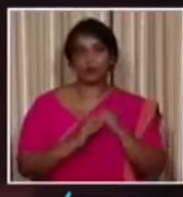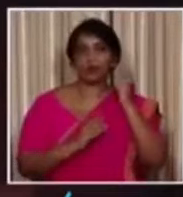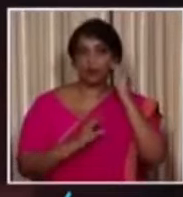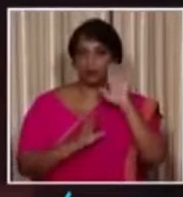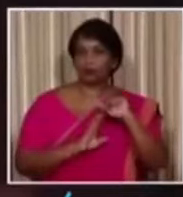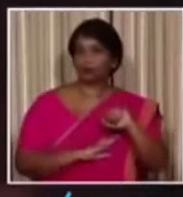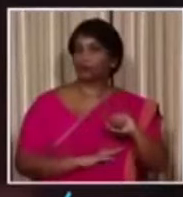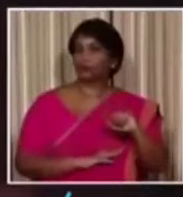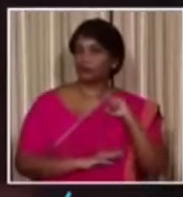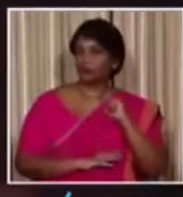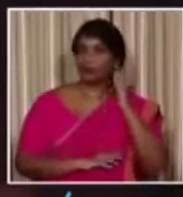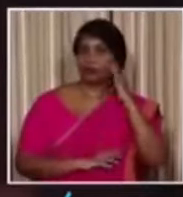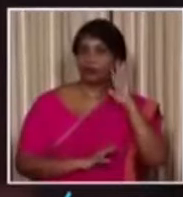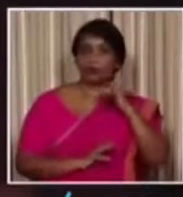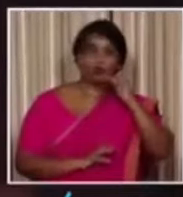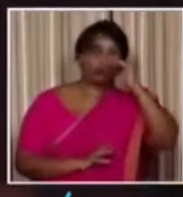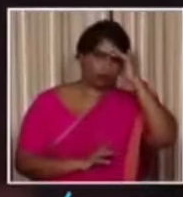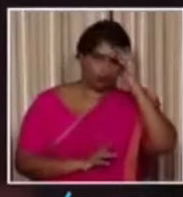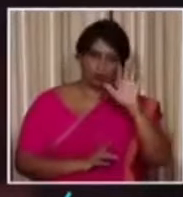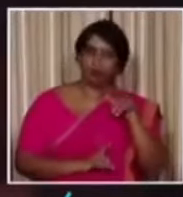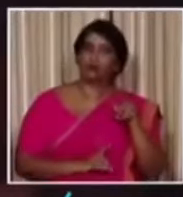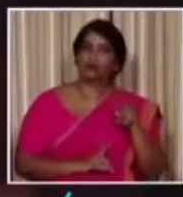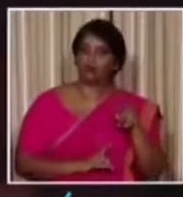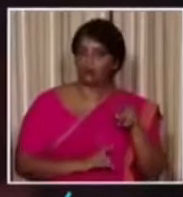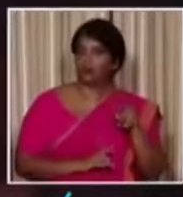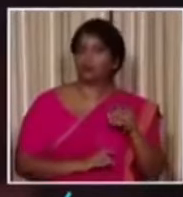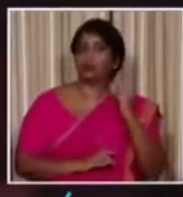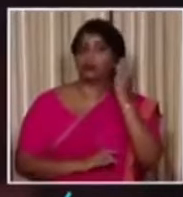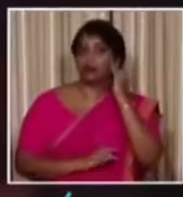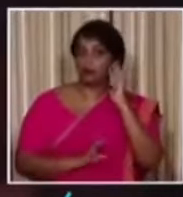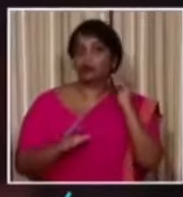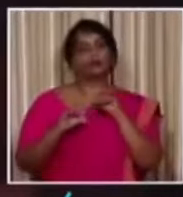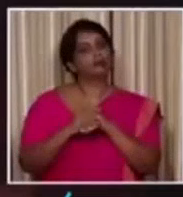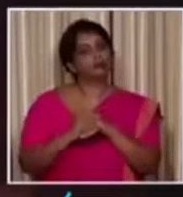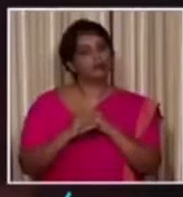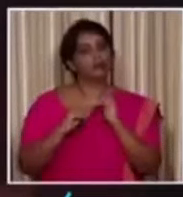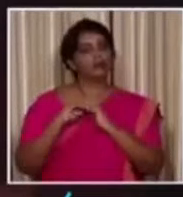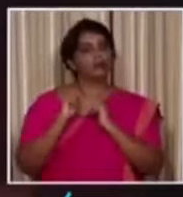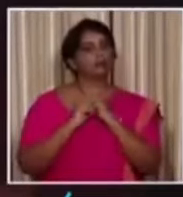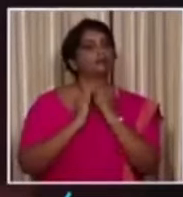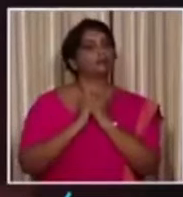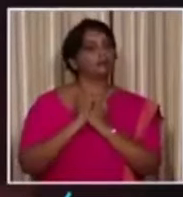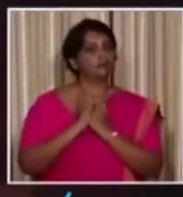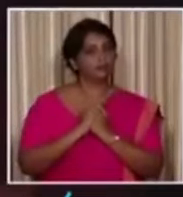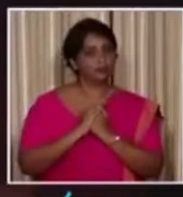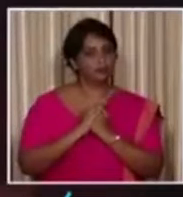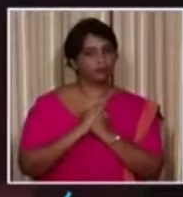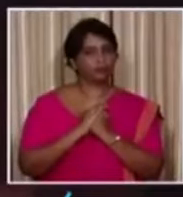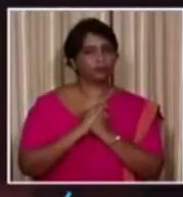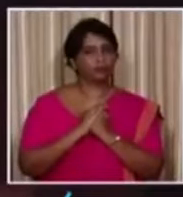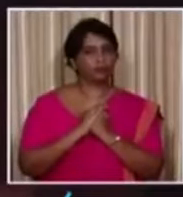කාන්තා ශක්තිය කාන්තා නායකත්වය කාන්තාව පෙරටු කරගත් වැඩසටහනක්.